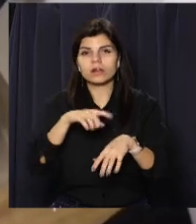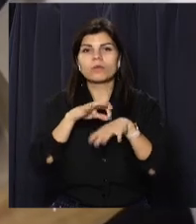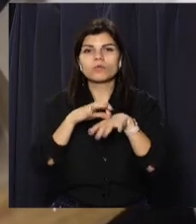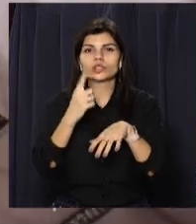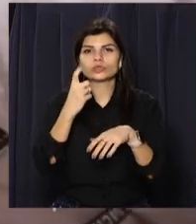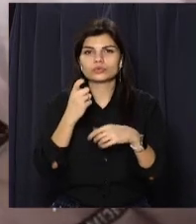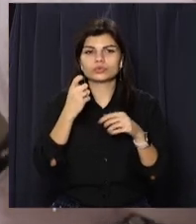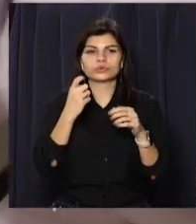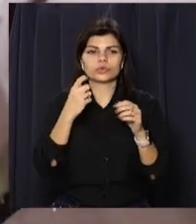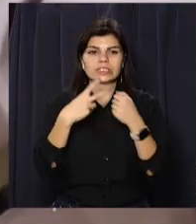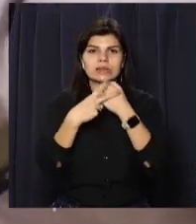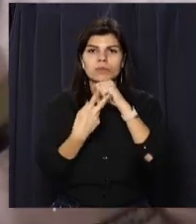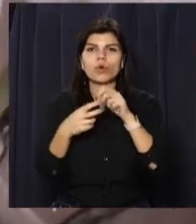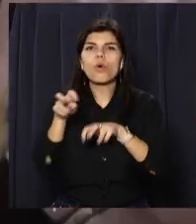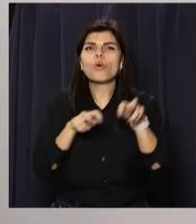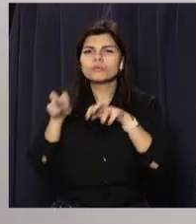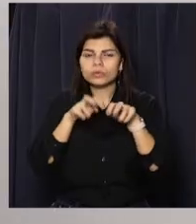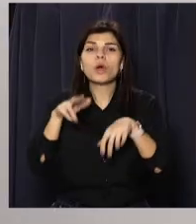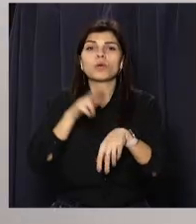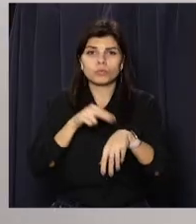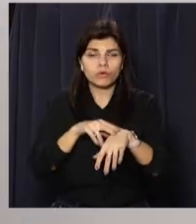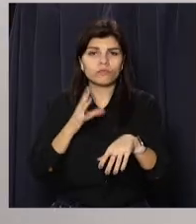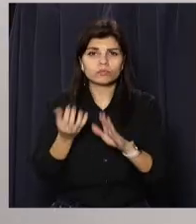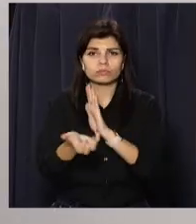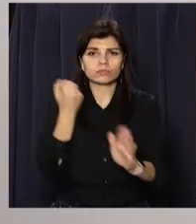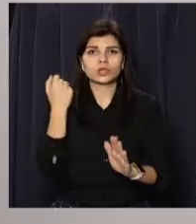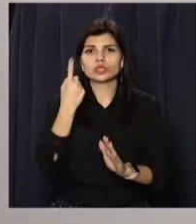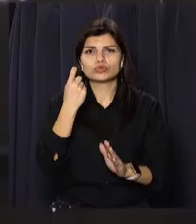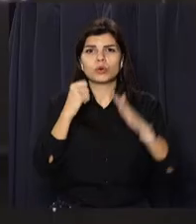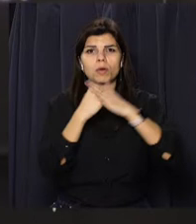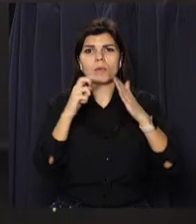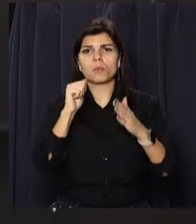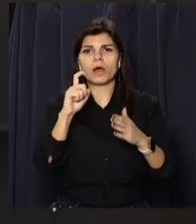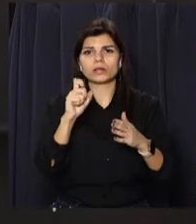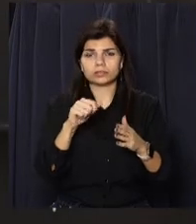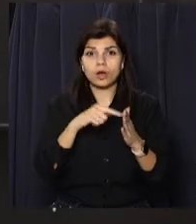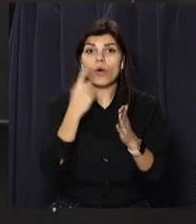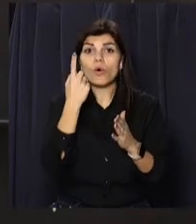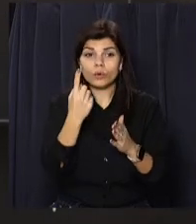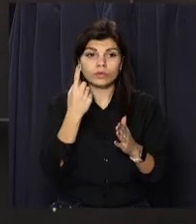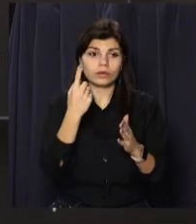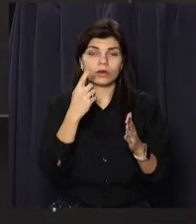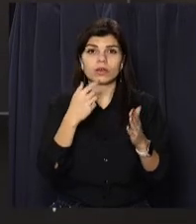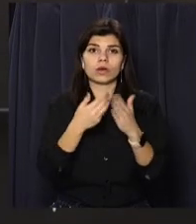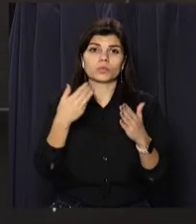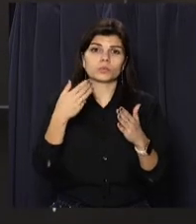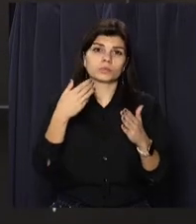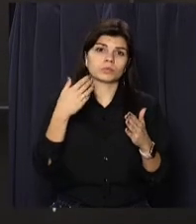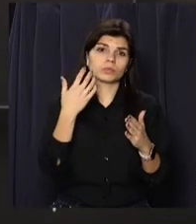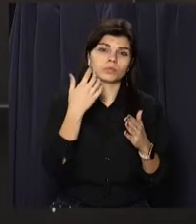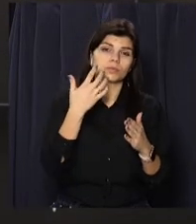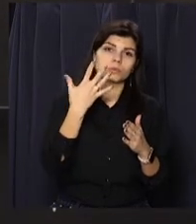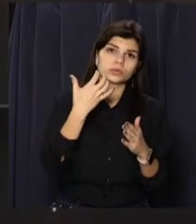117 обшуків по всій Україні. Загалом поліціянти вилучили 100 баз даних. Вартість однієї коливається від 500